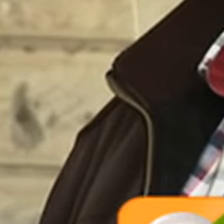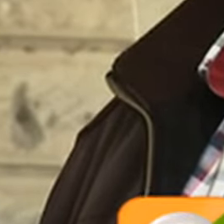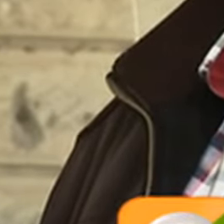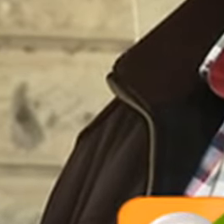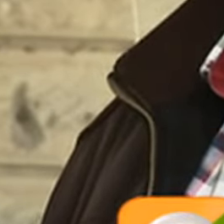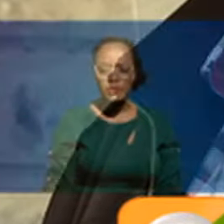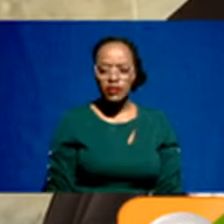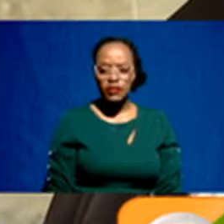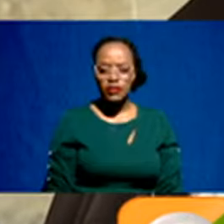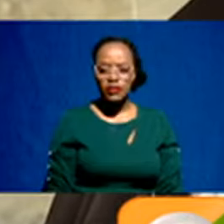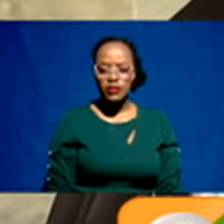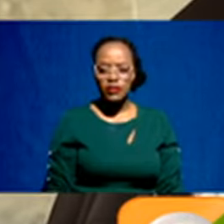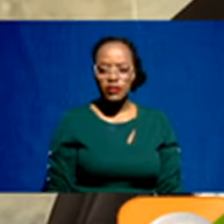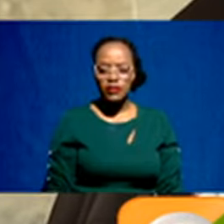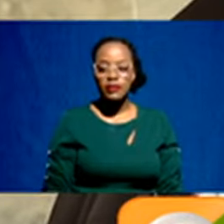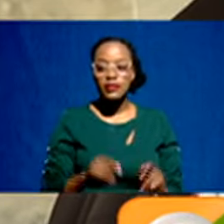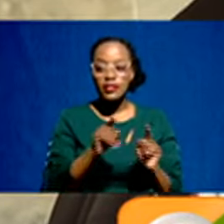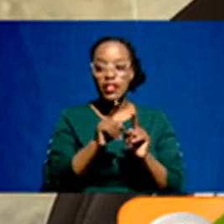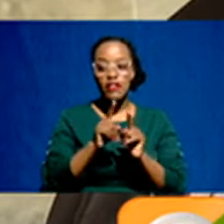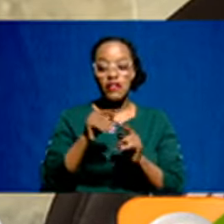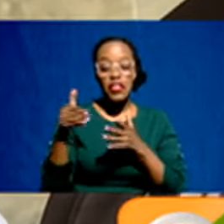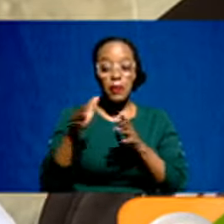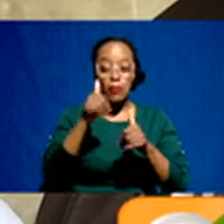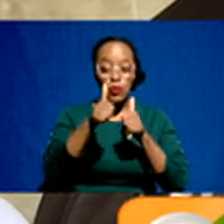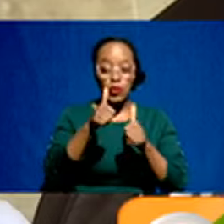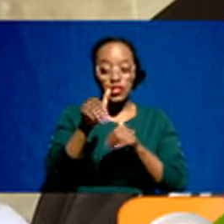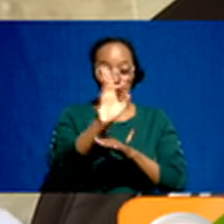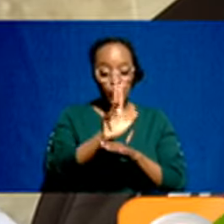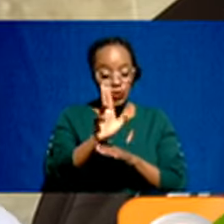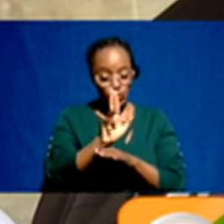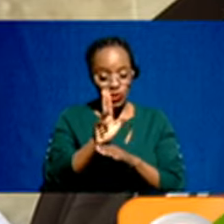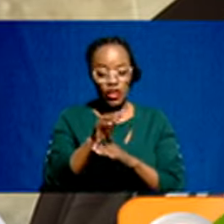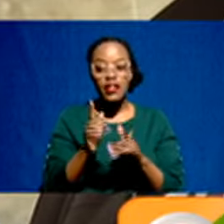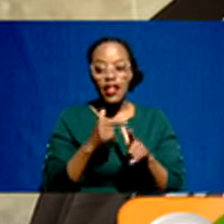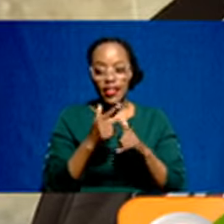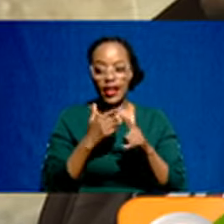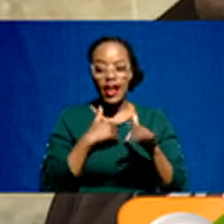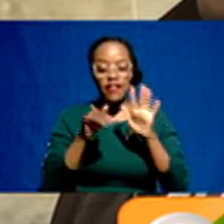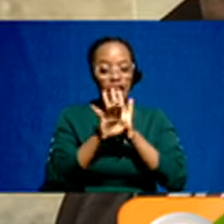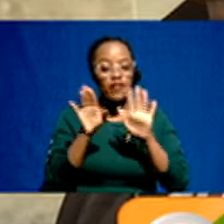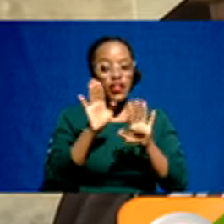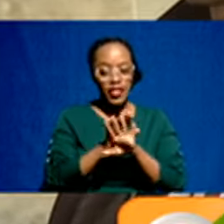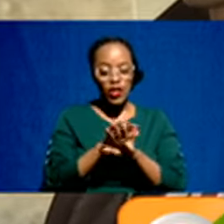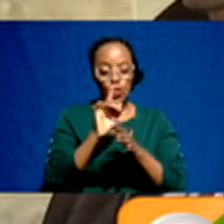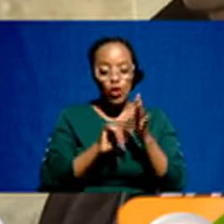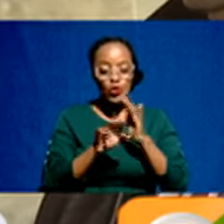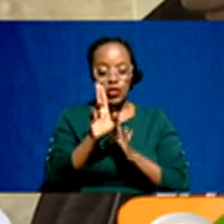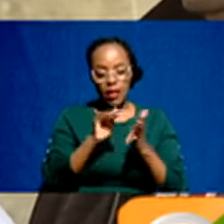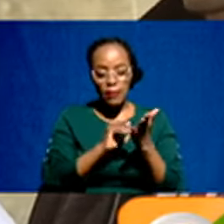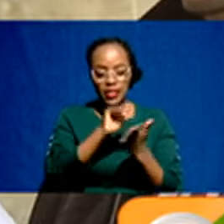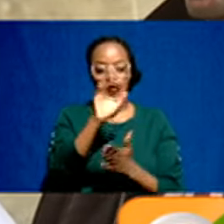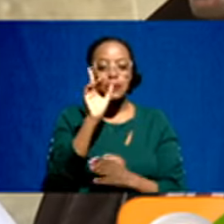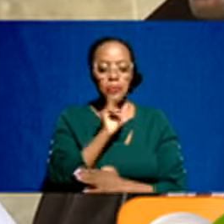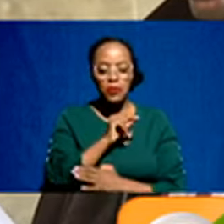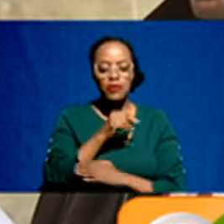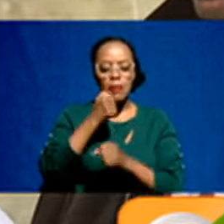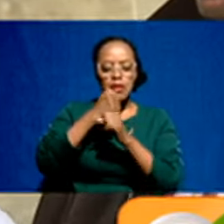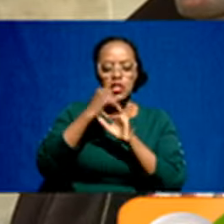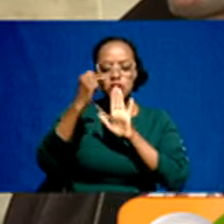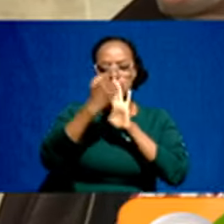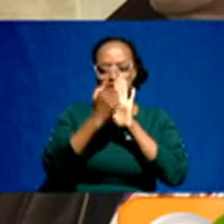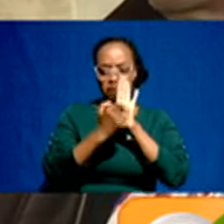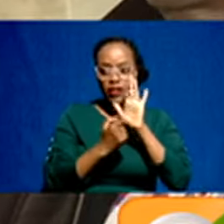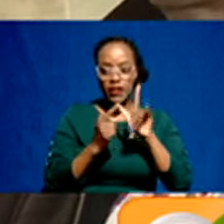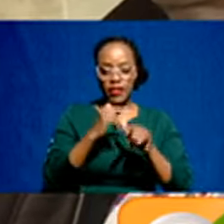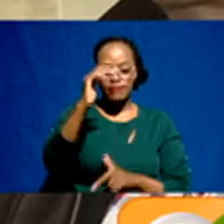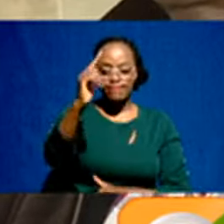send something called methodology of whatever I was doing. I have everything on WhatsApp. I did send them what I was doing, and they